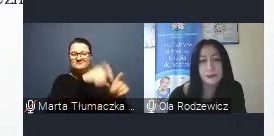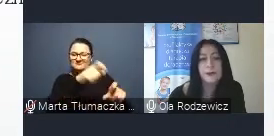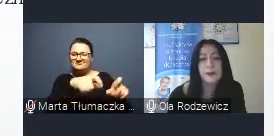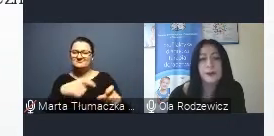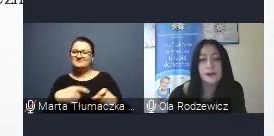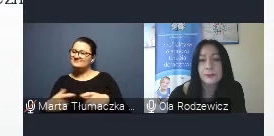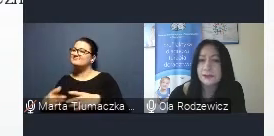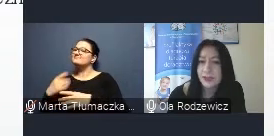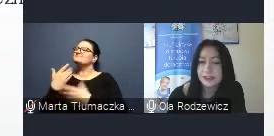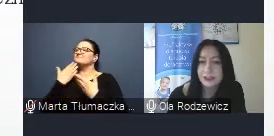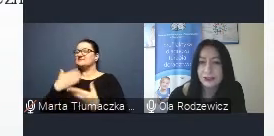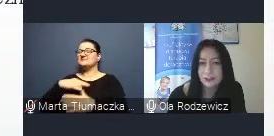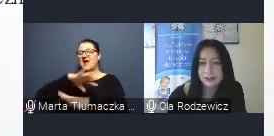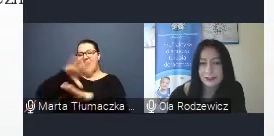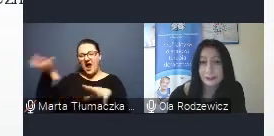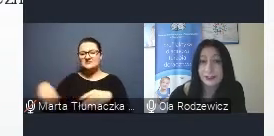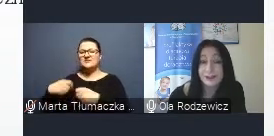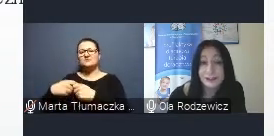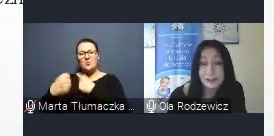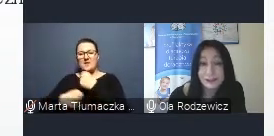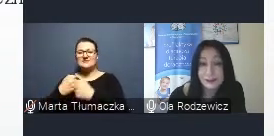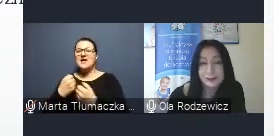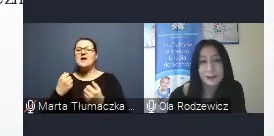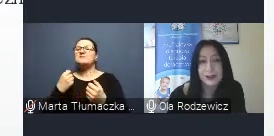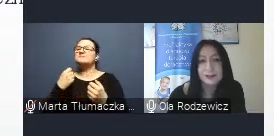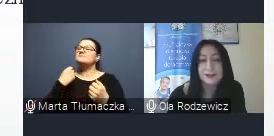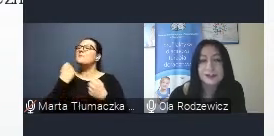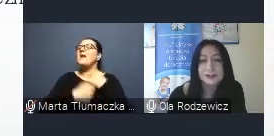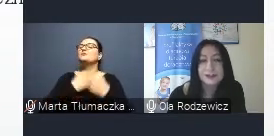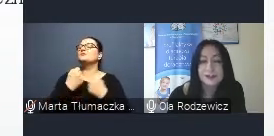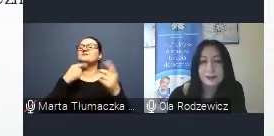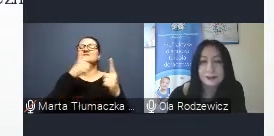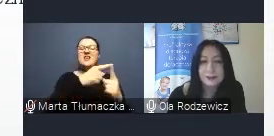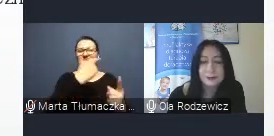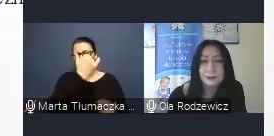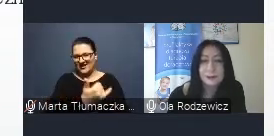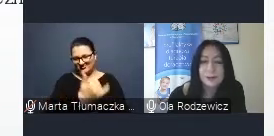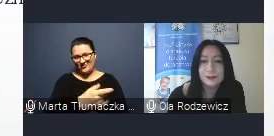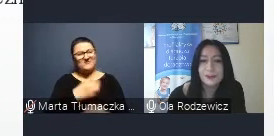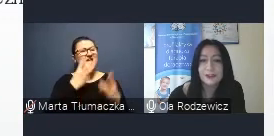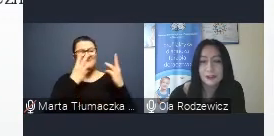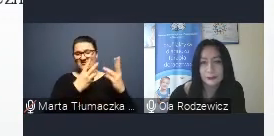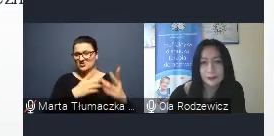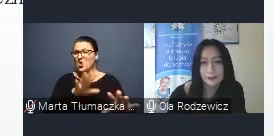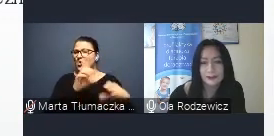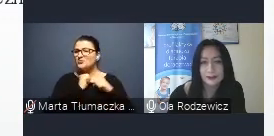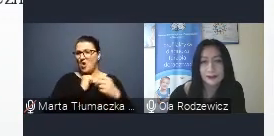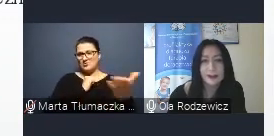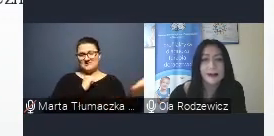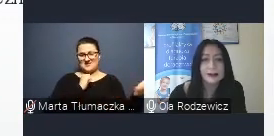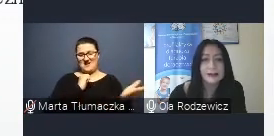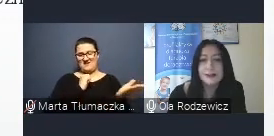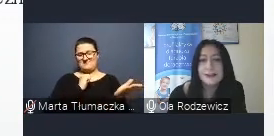ze sobą, pracowali na rzecz dziecka. Bo najważniejsze jest to, kto jest odbiorcą naszych